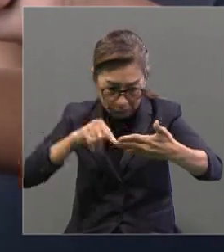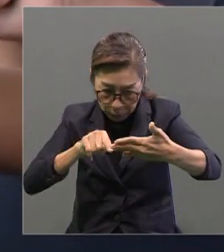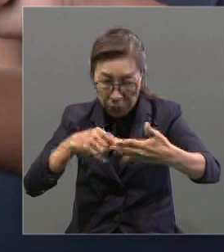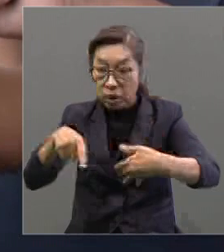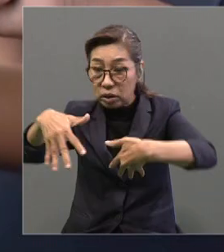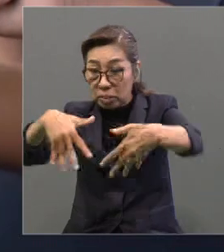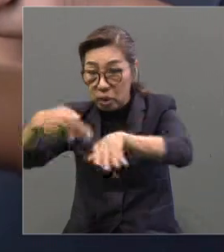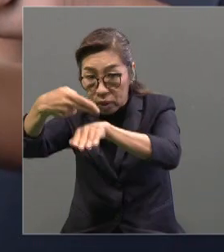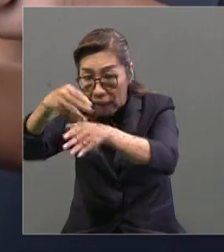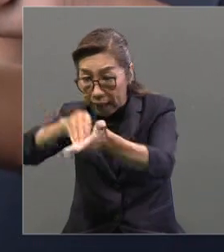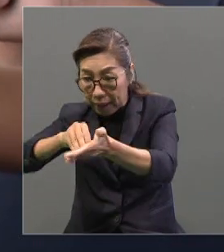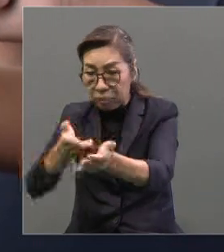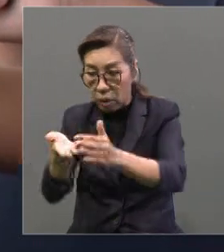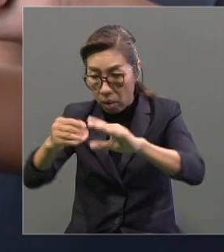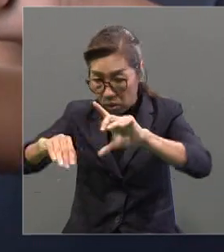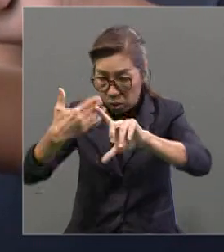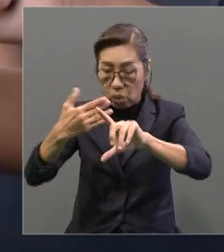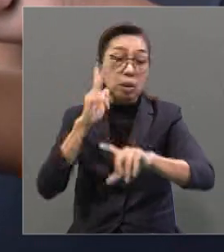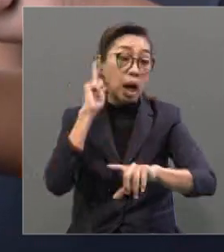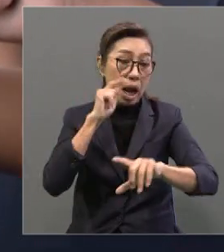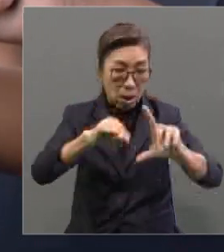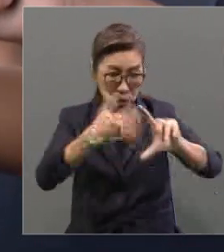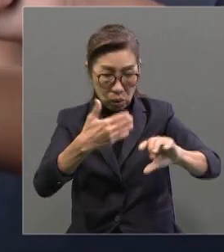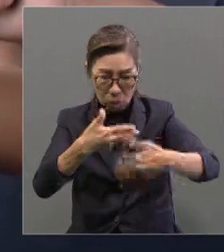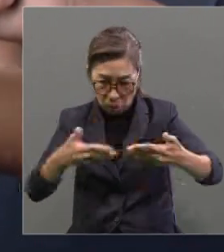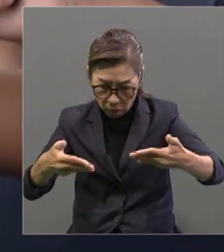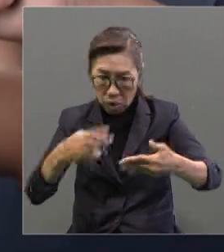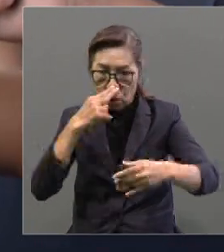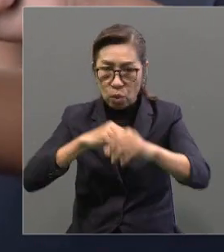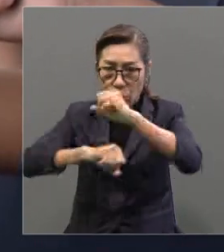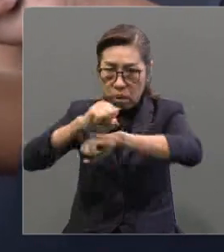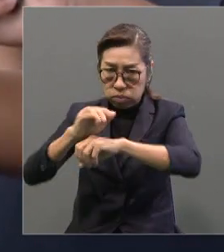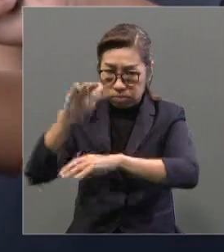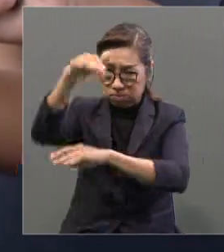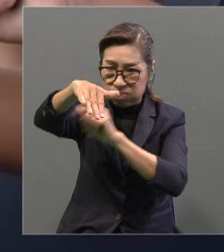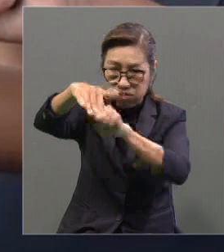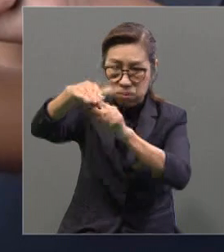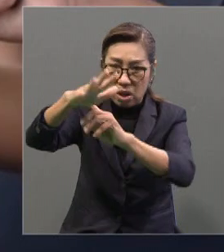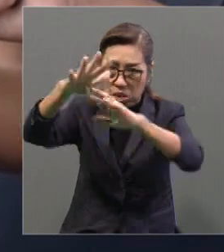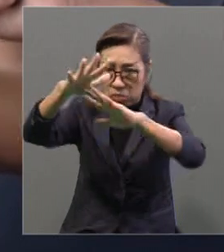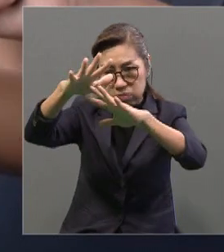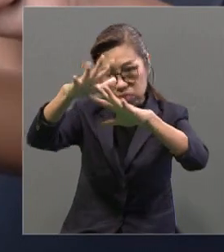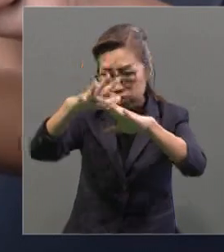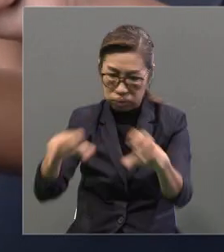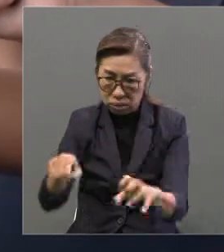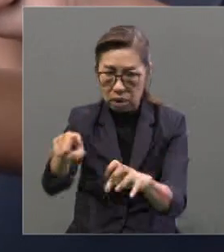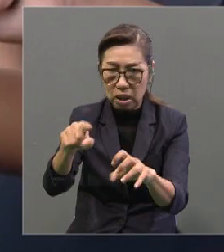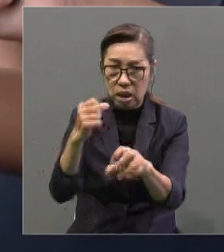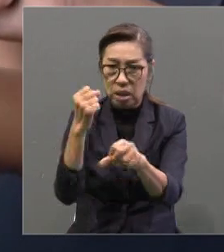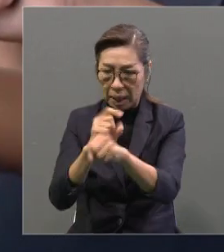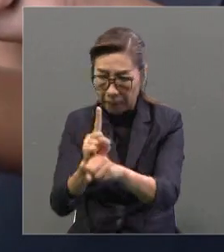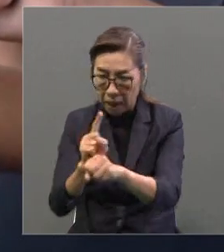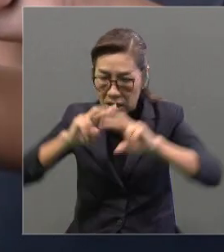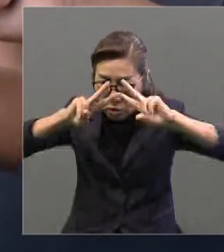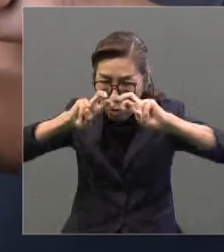ชาชนได้จากสื่อมวลชนไปวิเคราะห์การเคลื่อนตัวของโครงสร้างลักษณะพฤติกรรมของโครงสร้างที่เกิดการวิบัติขึ้นมาในส่วน